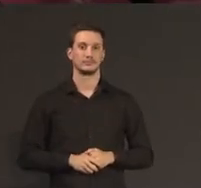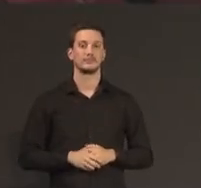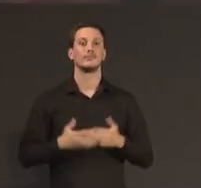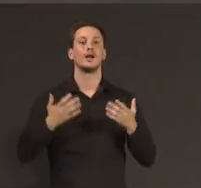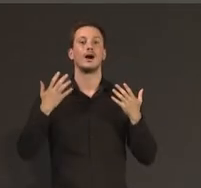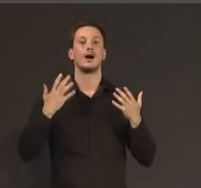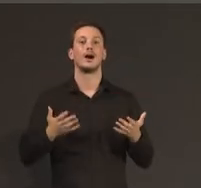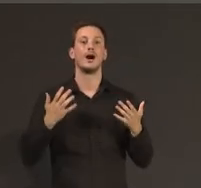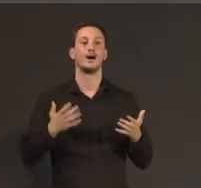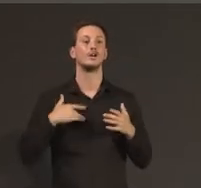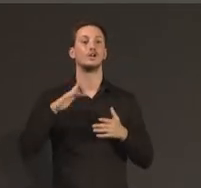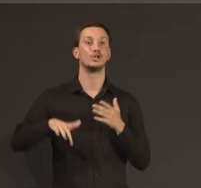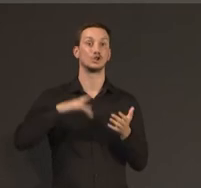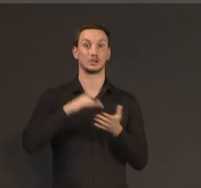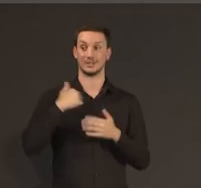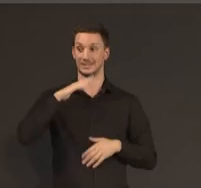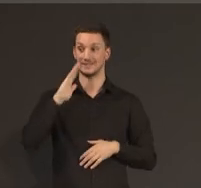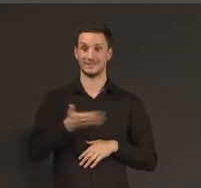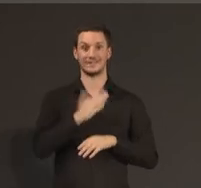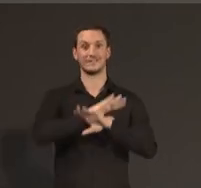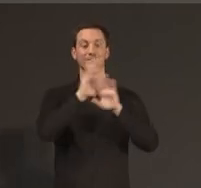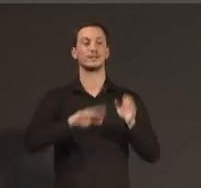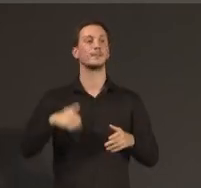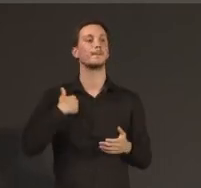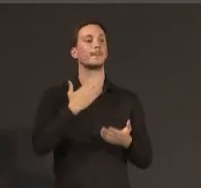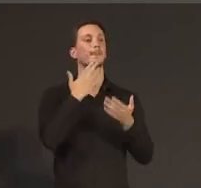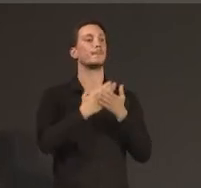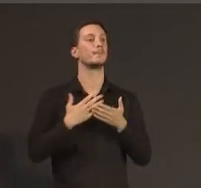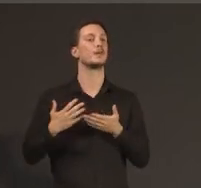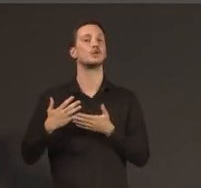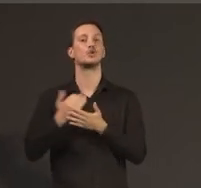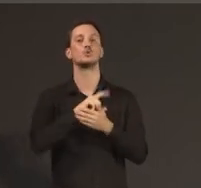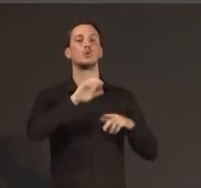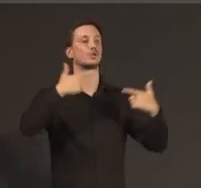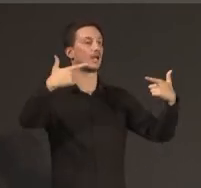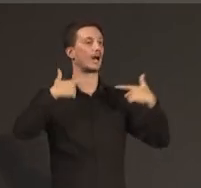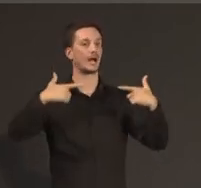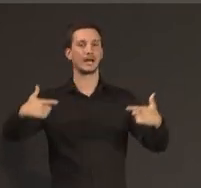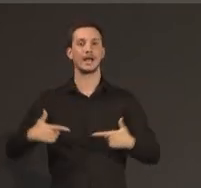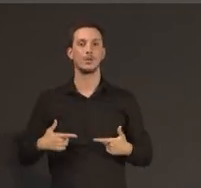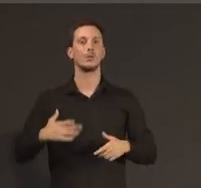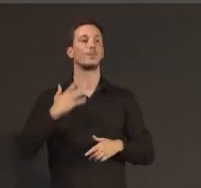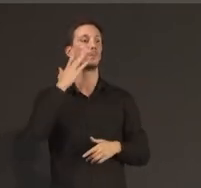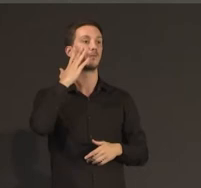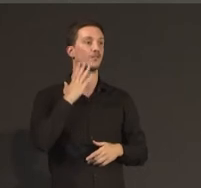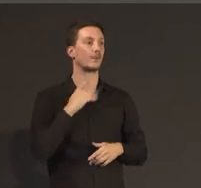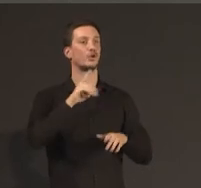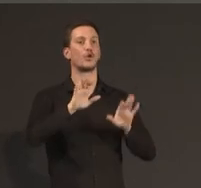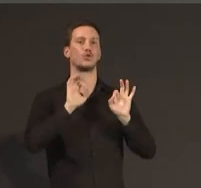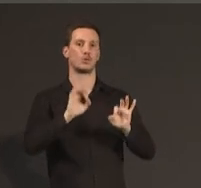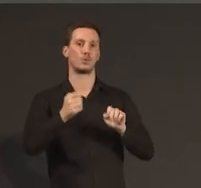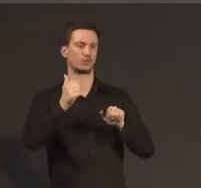és aquest moment que, quan acabi l'himne, demanem a tots els nous graduats i graduades que desfileu de